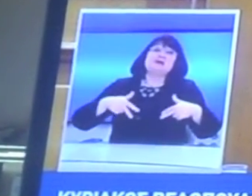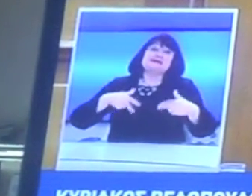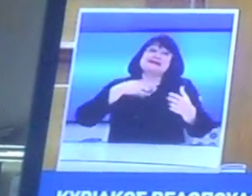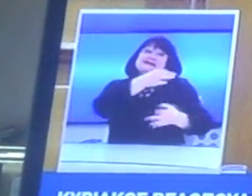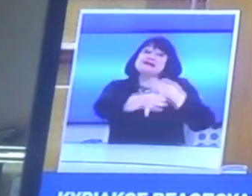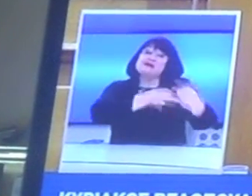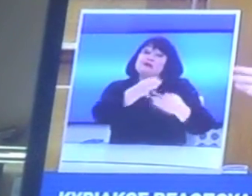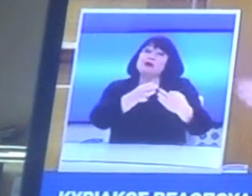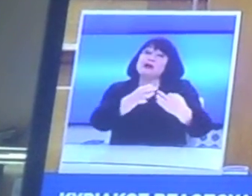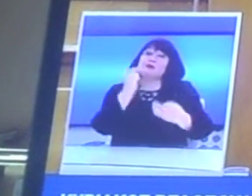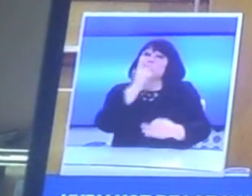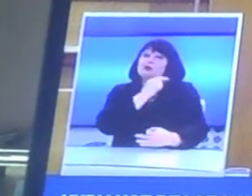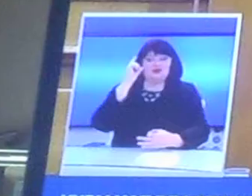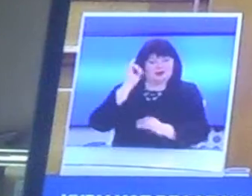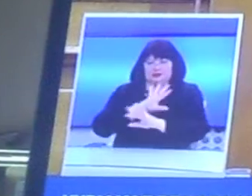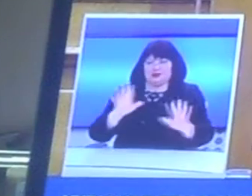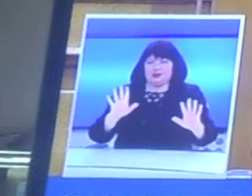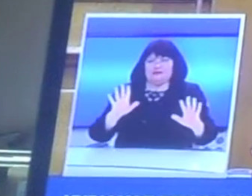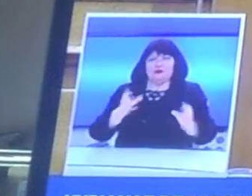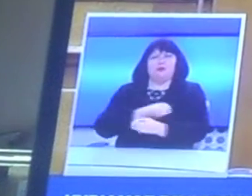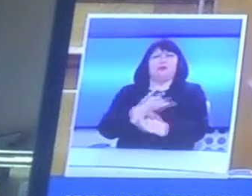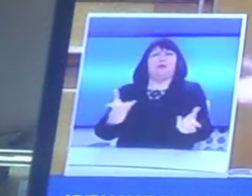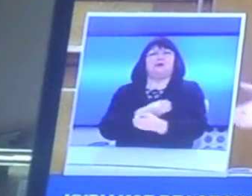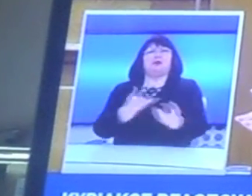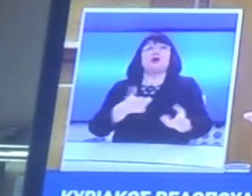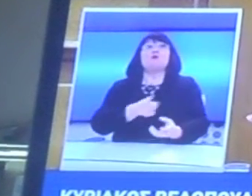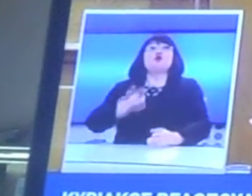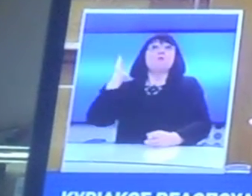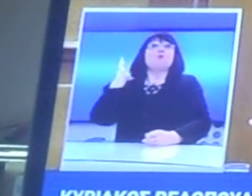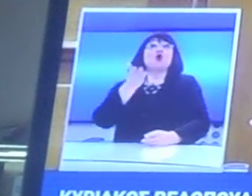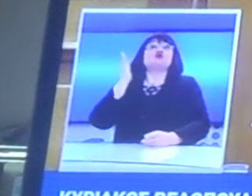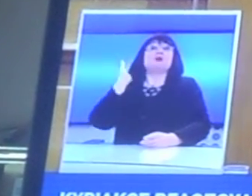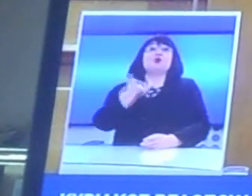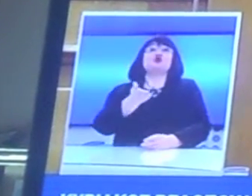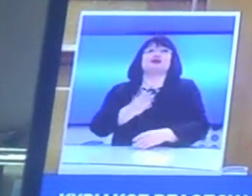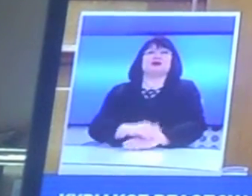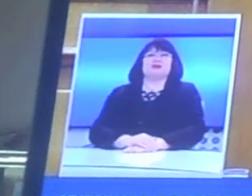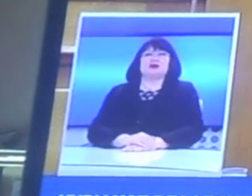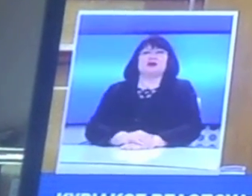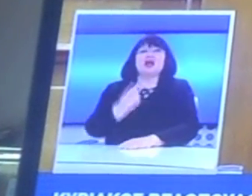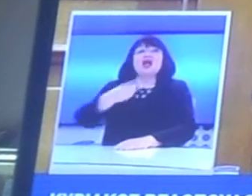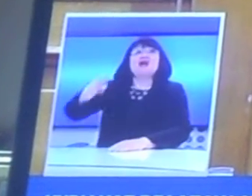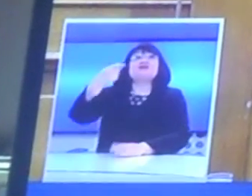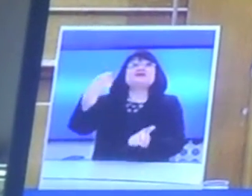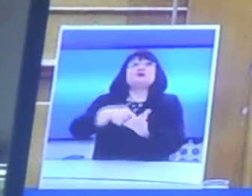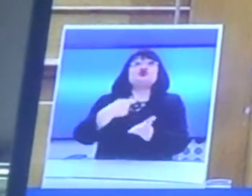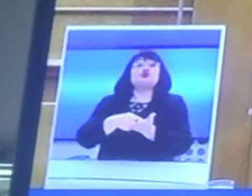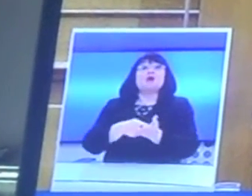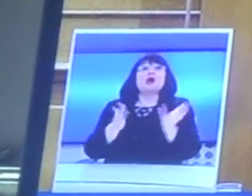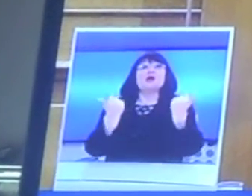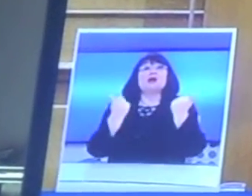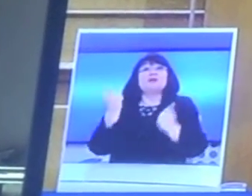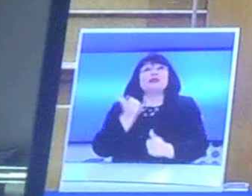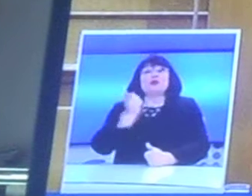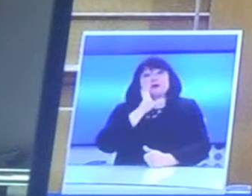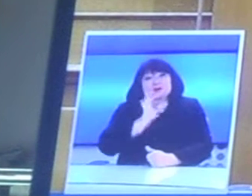βούλε, δεν μπορεί να καταλάβει διαφορετικά. Λίγα πολλά αυτά. Είναι απλοχέρδε μόνο στα πρόστιμα. Σε αυξήσει μισθό δεν είστε απλοχέρδε. Σε